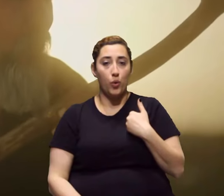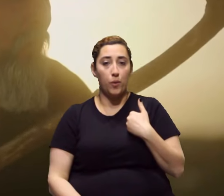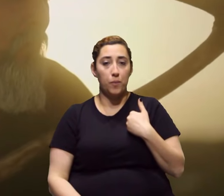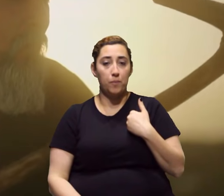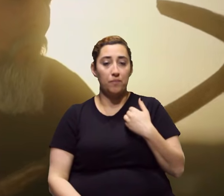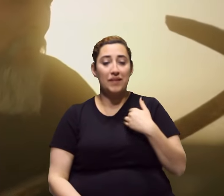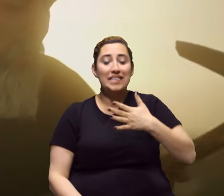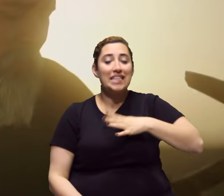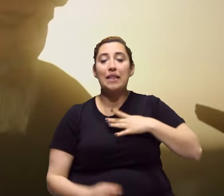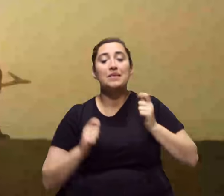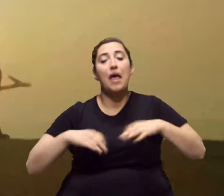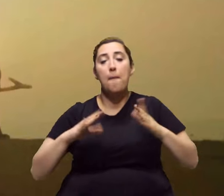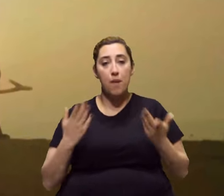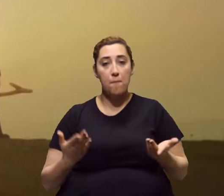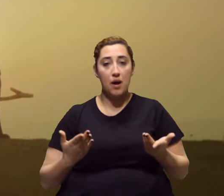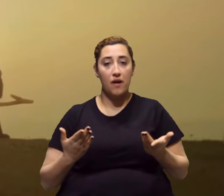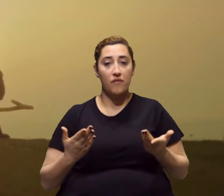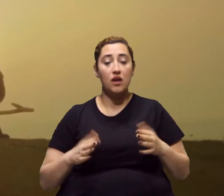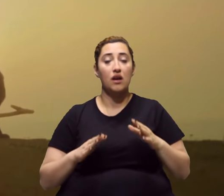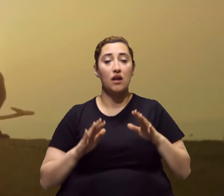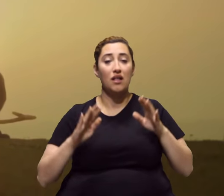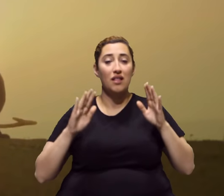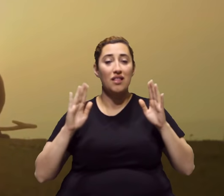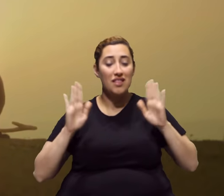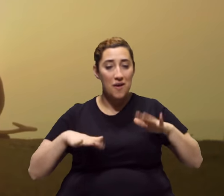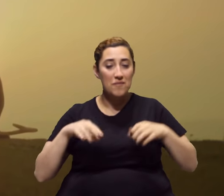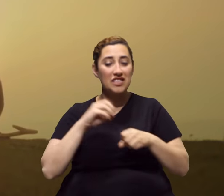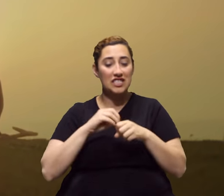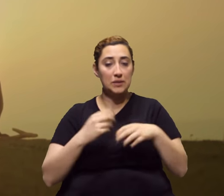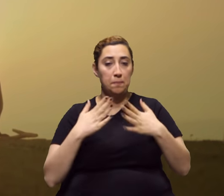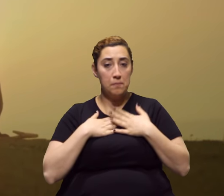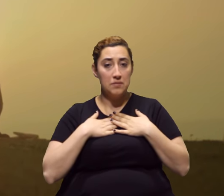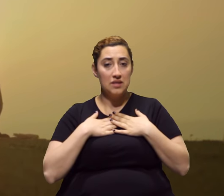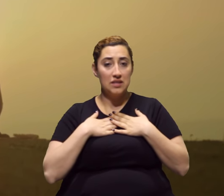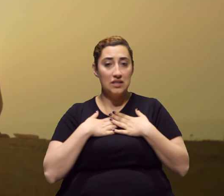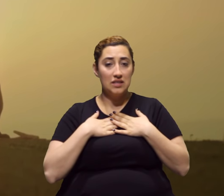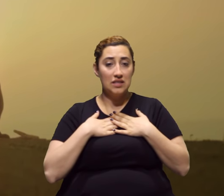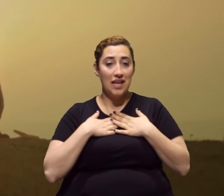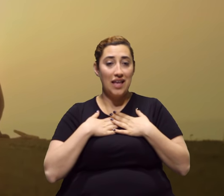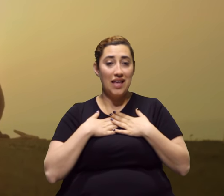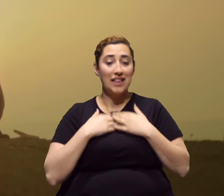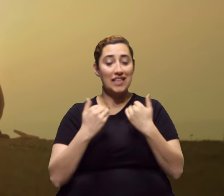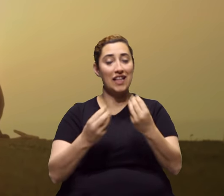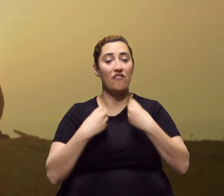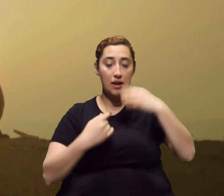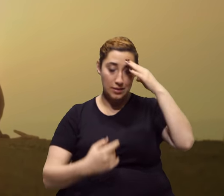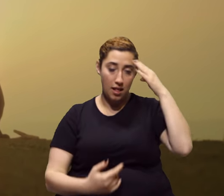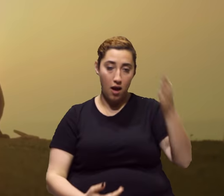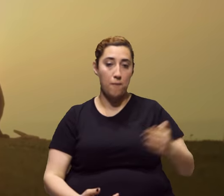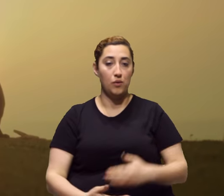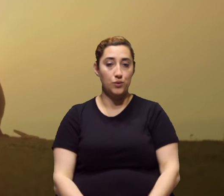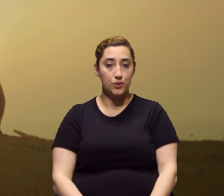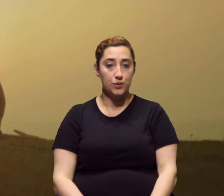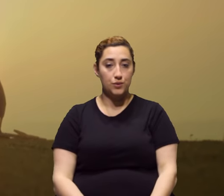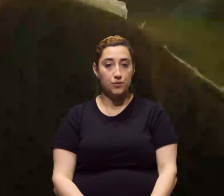eremedik kastımıza. Namaz için üstümüze, duranlara kendi selam asasını olsun. Öperek